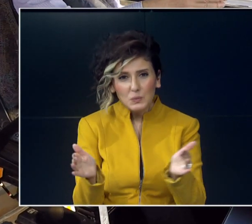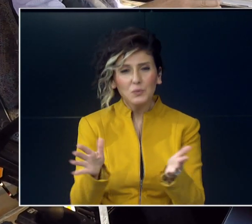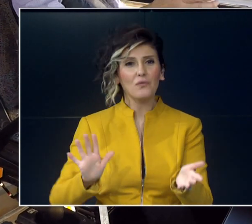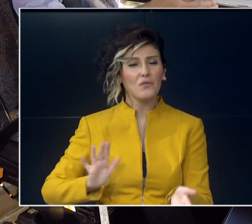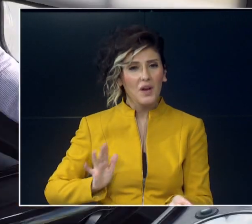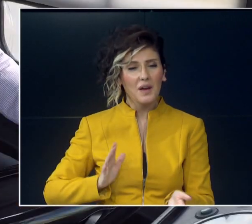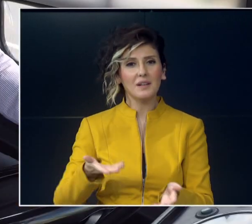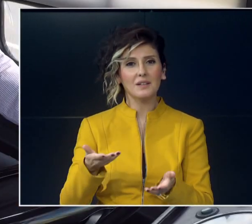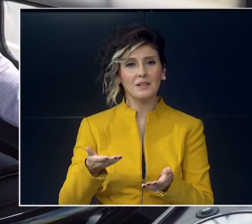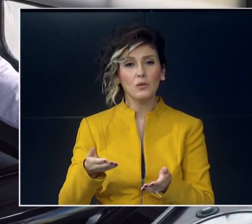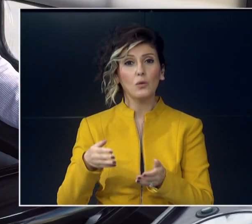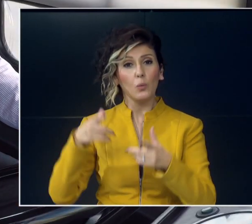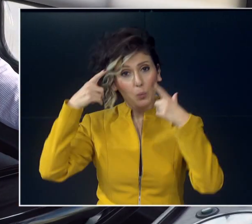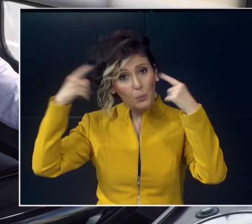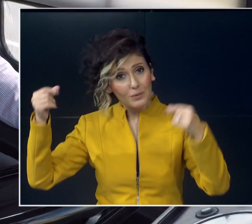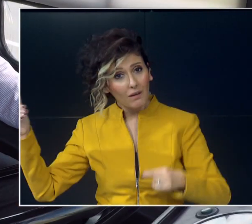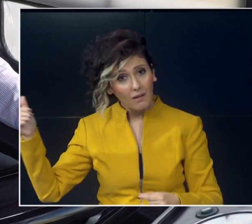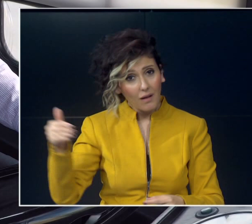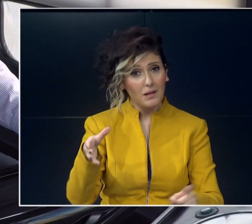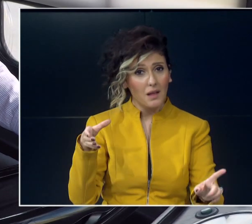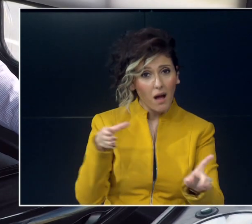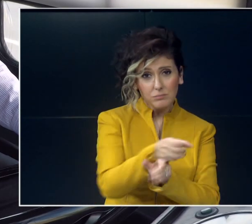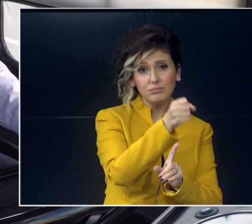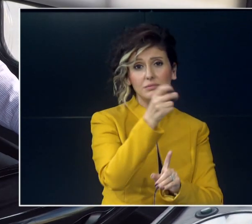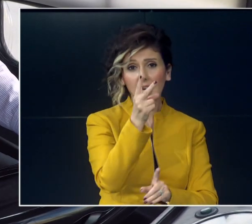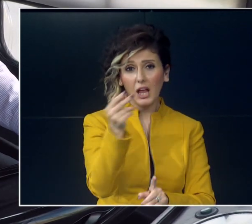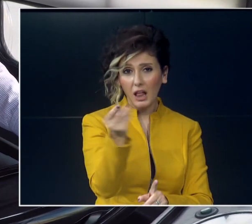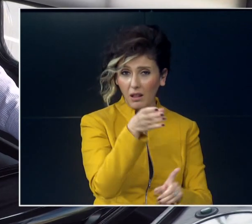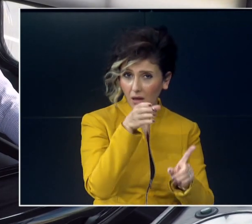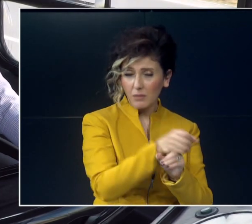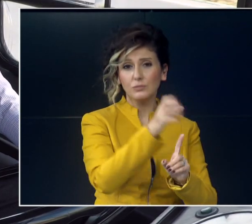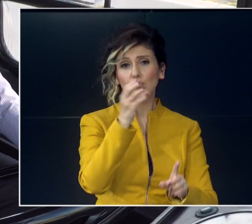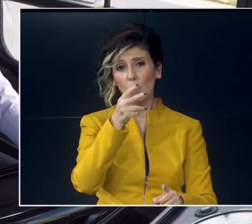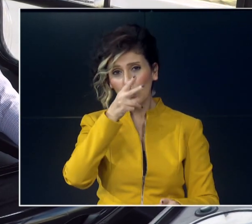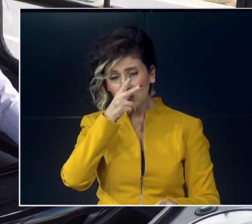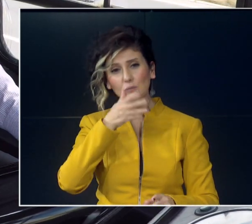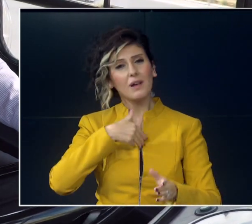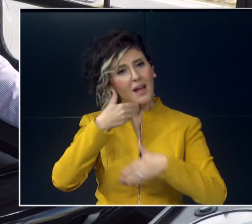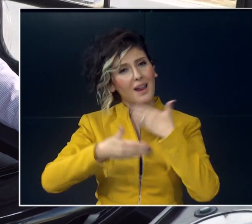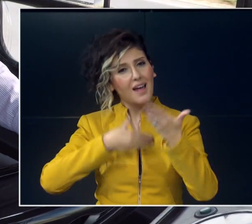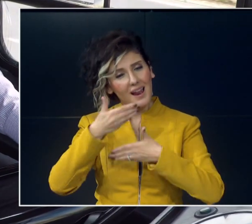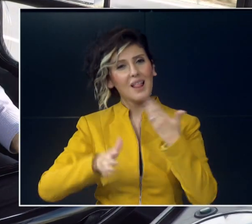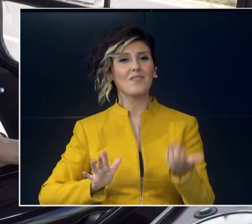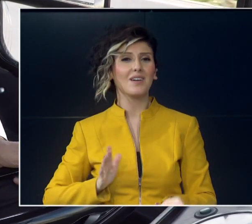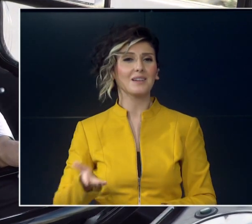yayılırken kurt geldi, iki tanesini kaptı. Çok üzülmüştük. Böyle şeyler.